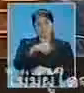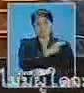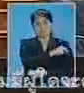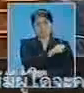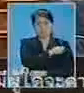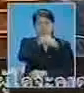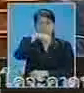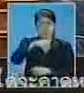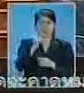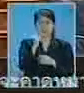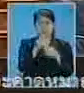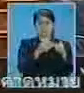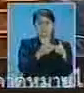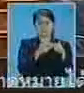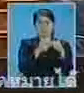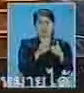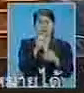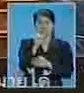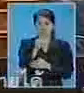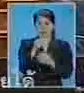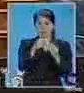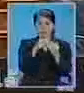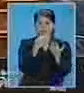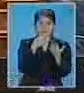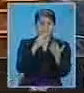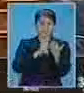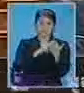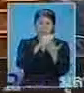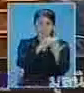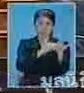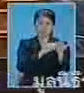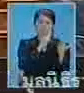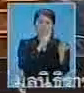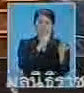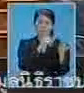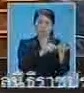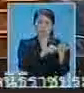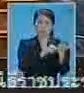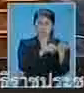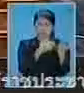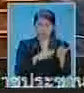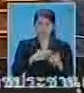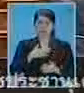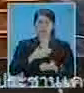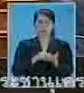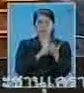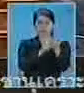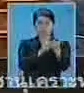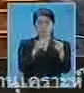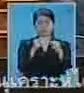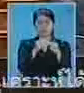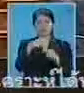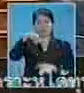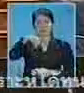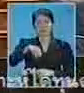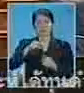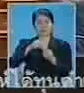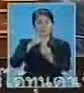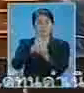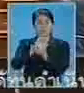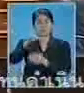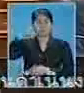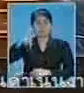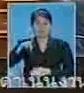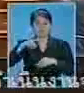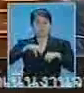ซึ่งยืนยันว่าเอกสารนั้นเป็นเอกสารปลอมเราก็นำเรื่องนี้ให้ DSI ไปดำเนินการนะฉะนั้น